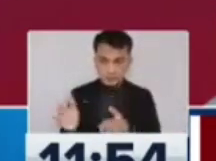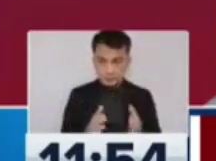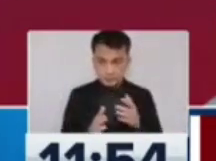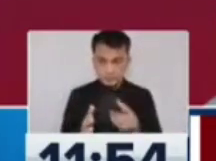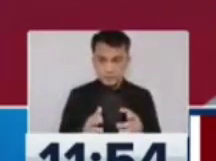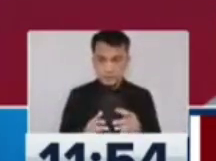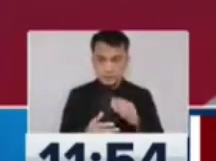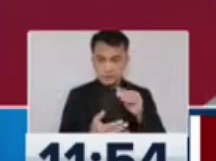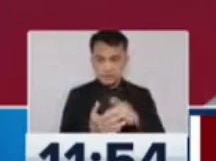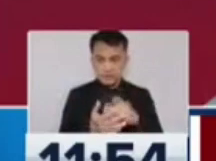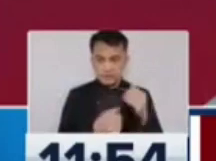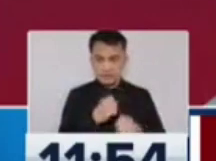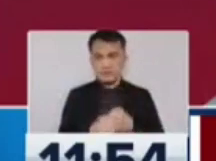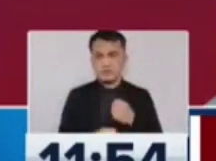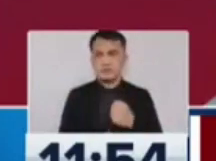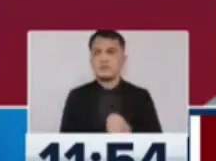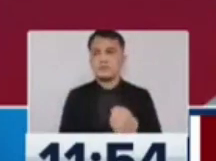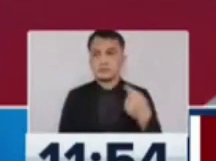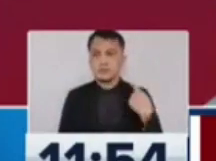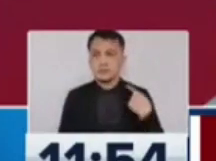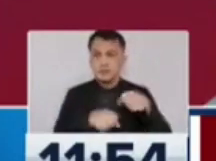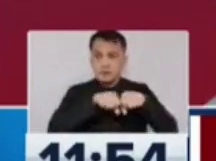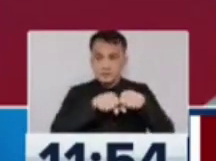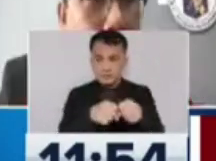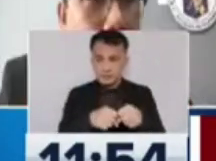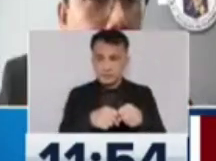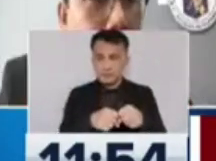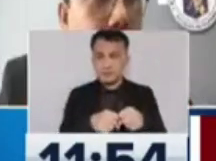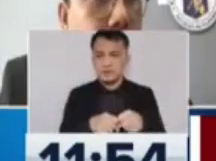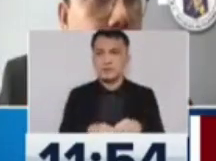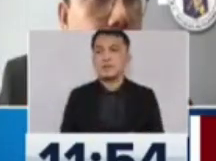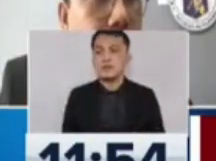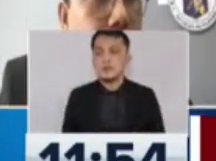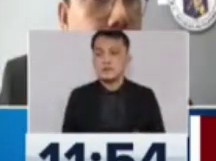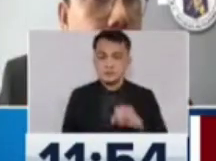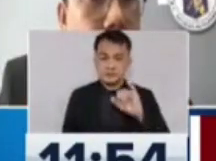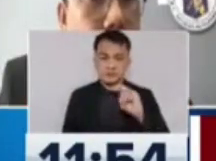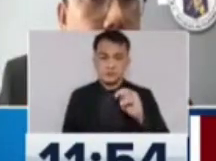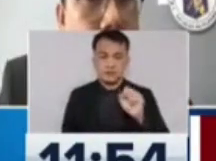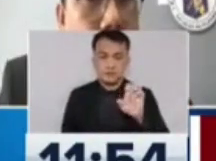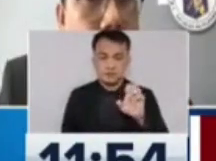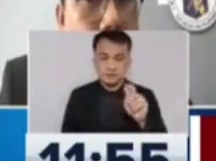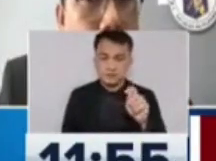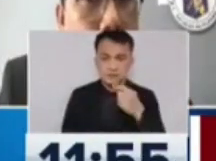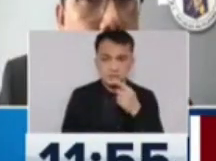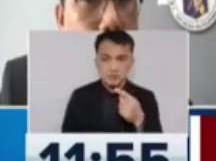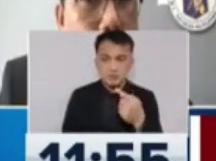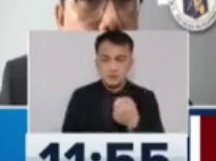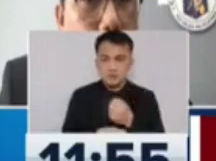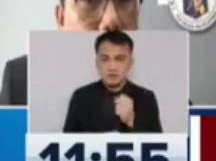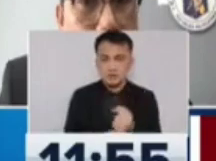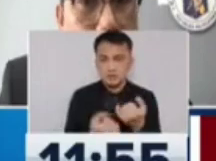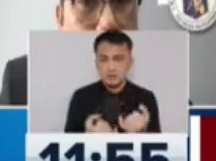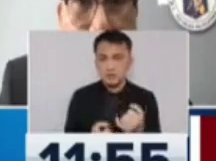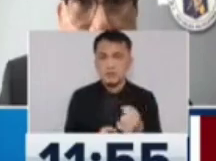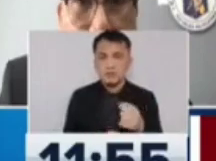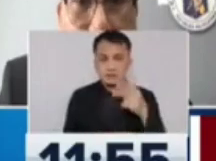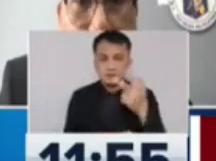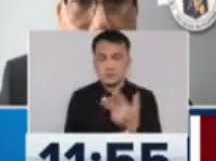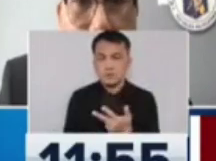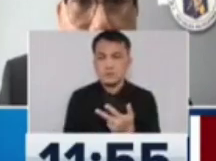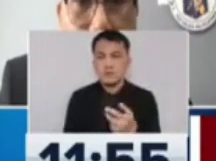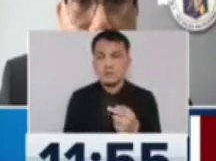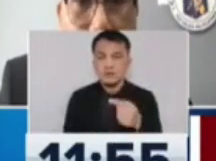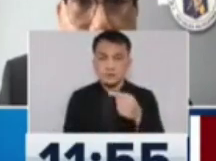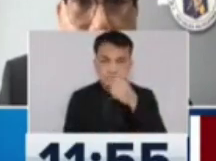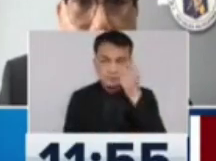Ang mga kasama po natin sa baba, yung mga principals at mga superintendents, ay alam po nila yung gagawin sa